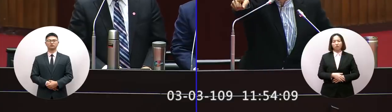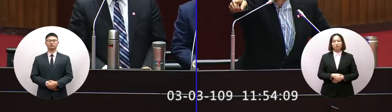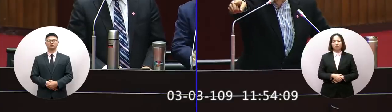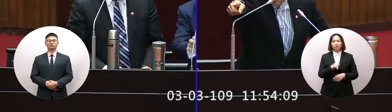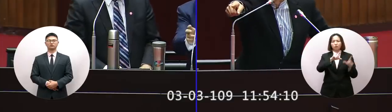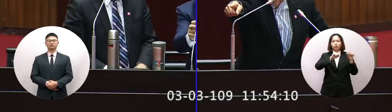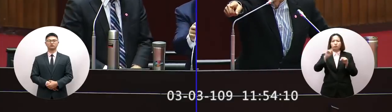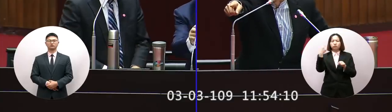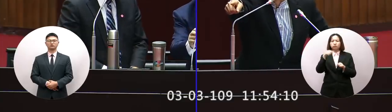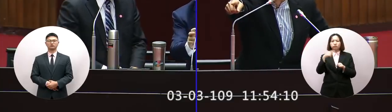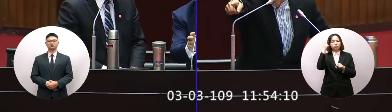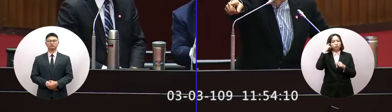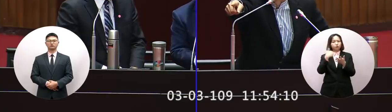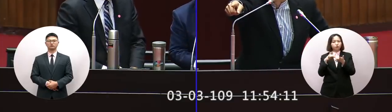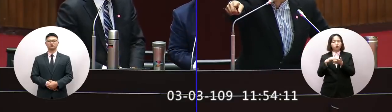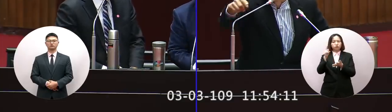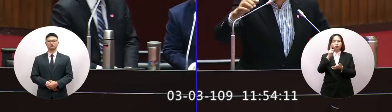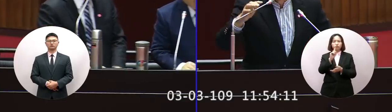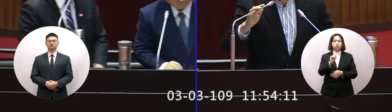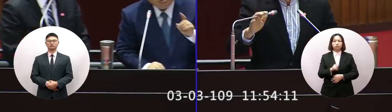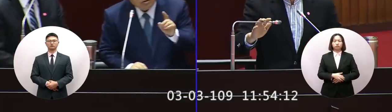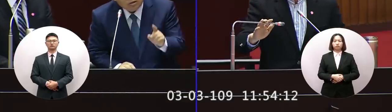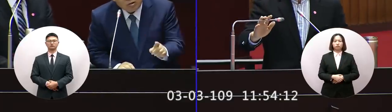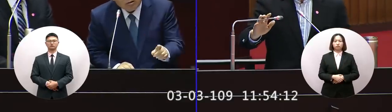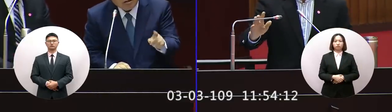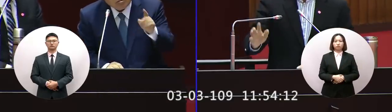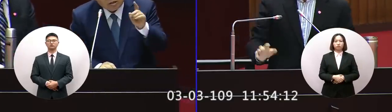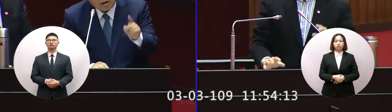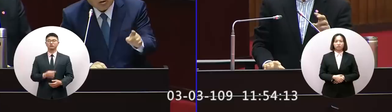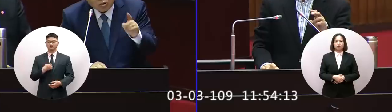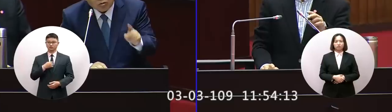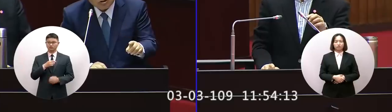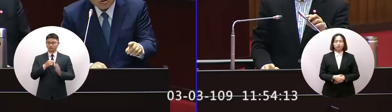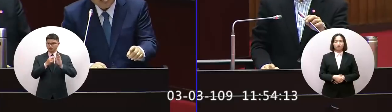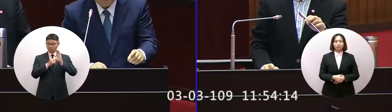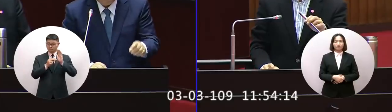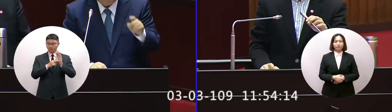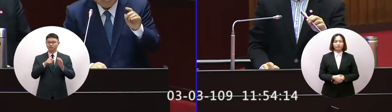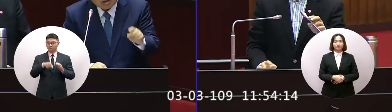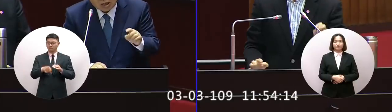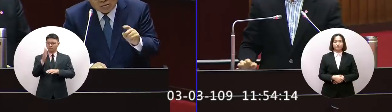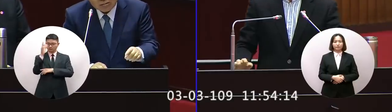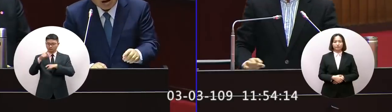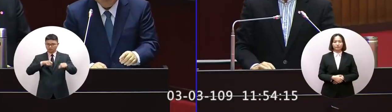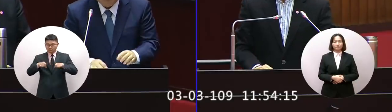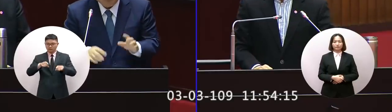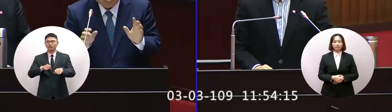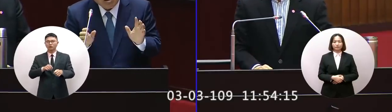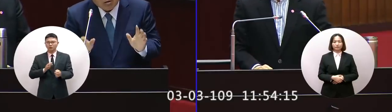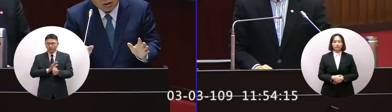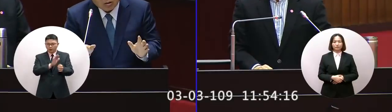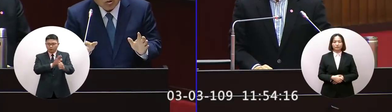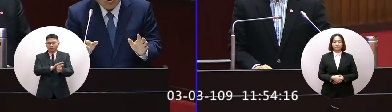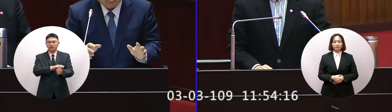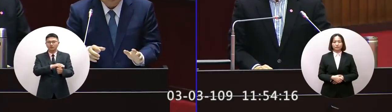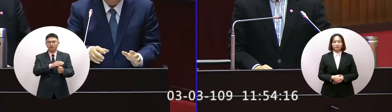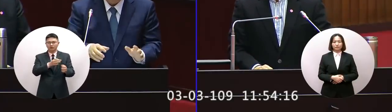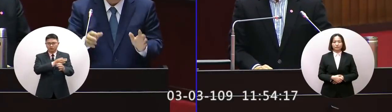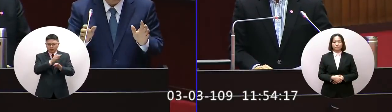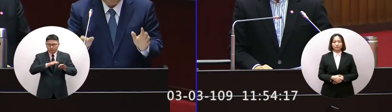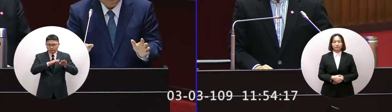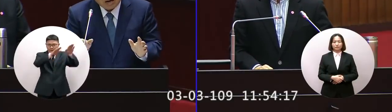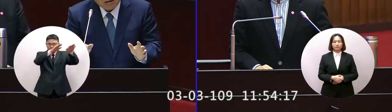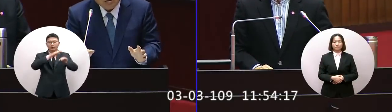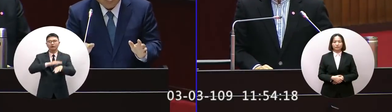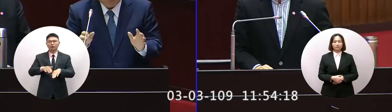根據什麼主席我是說有這個措施會成長如果沒有這個措